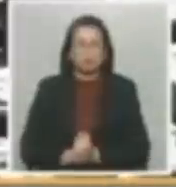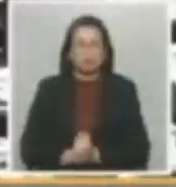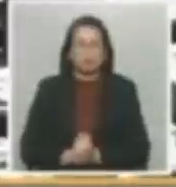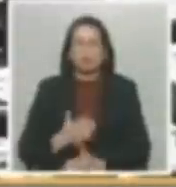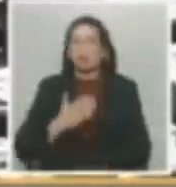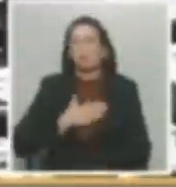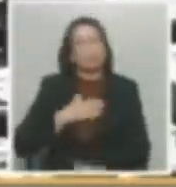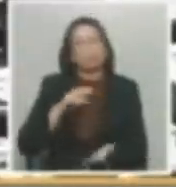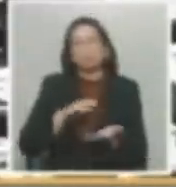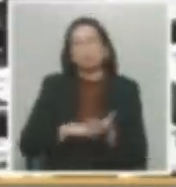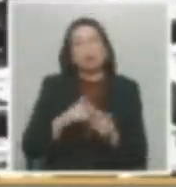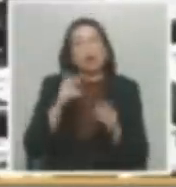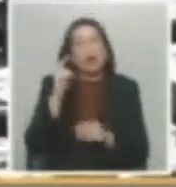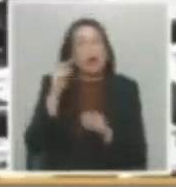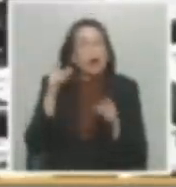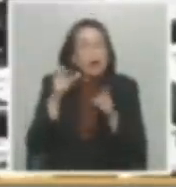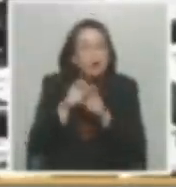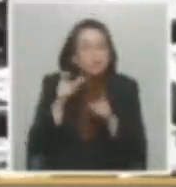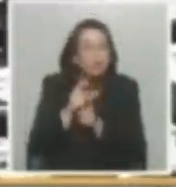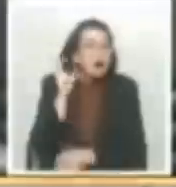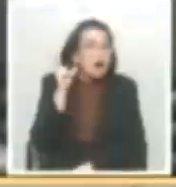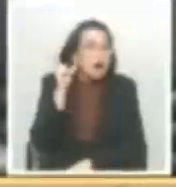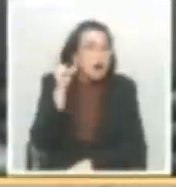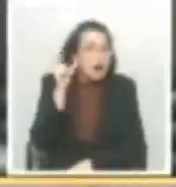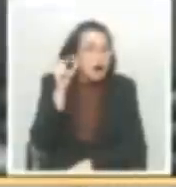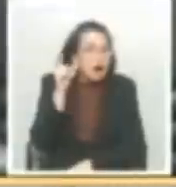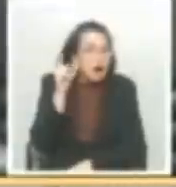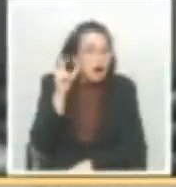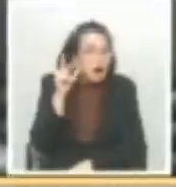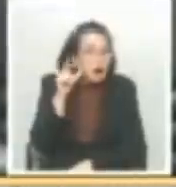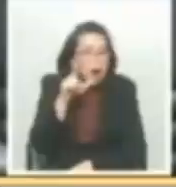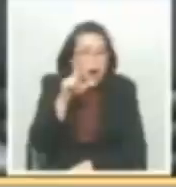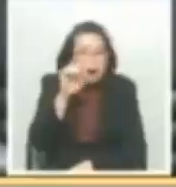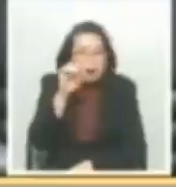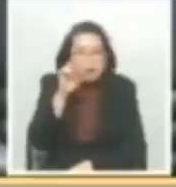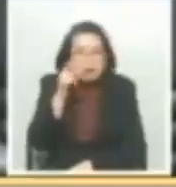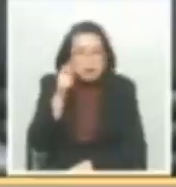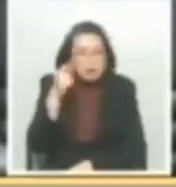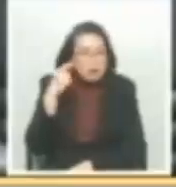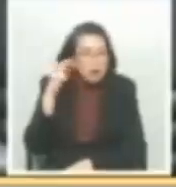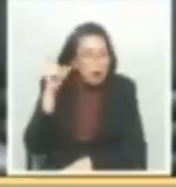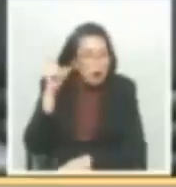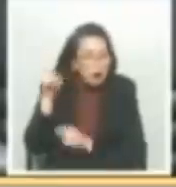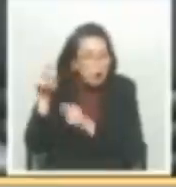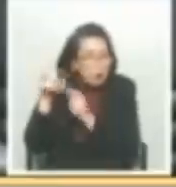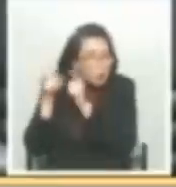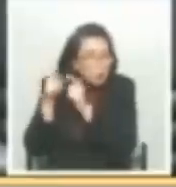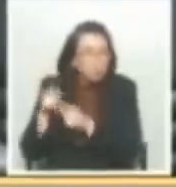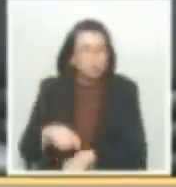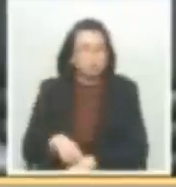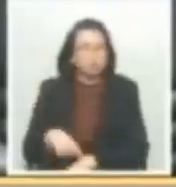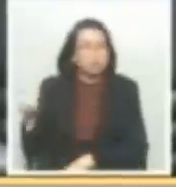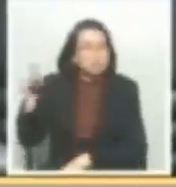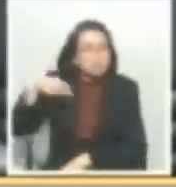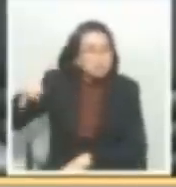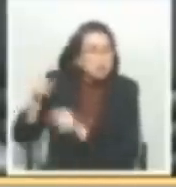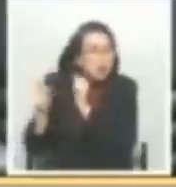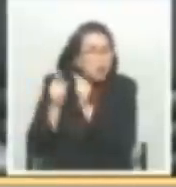อนก็ได้ครับคำว่าข่าวลือท่านประธานข่าวลือแต่ผมจะคำว่าเขาคุยกันในสภา